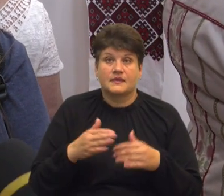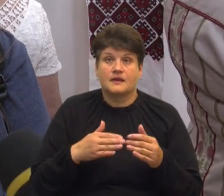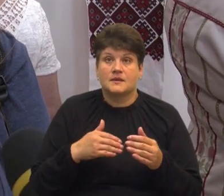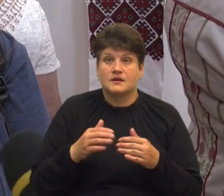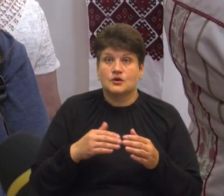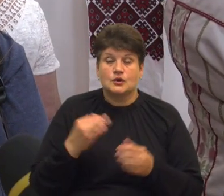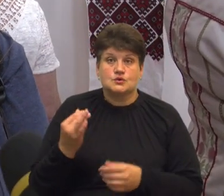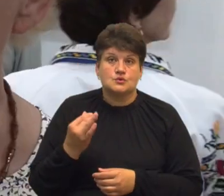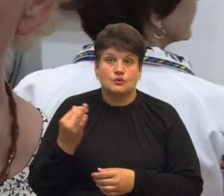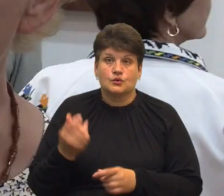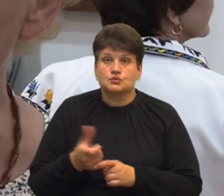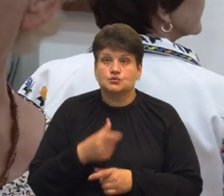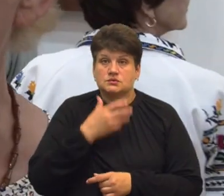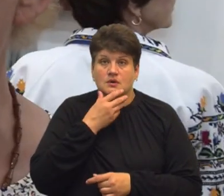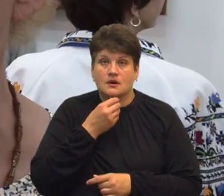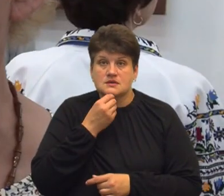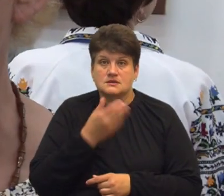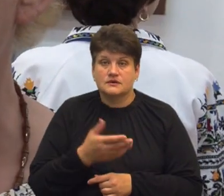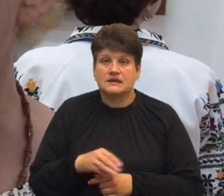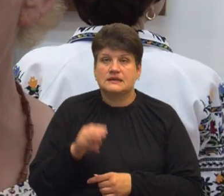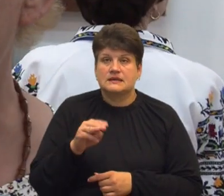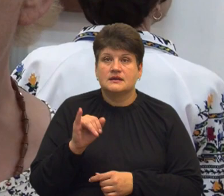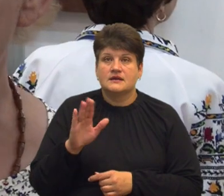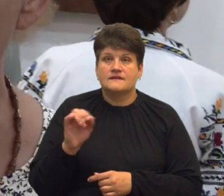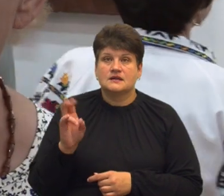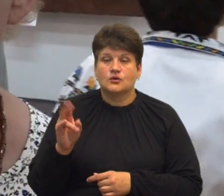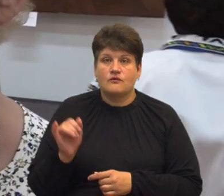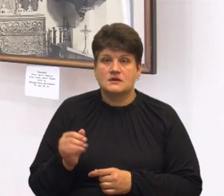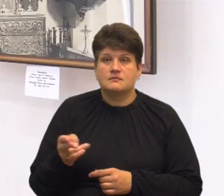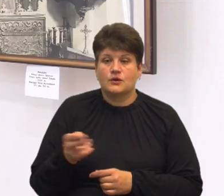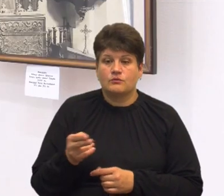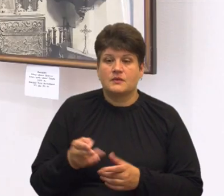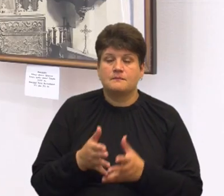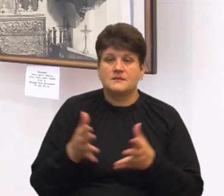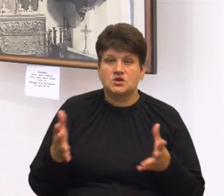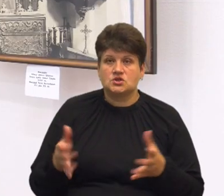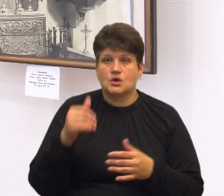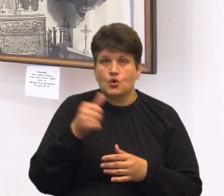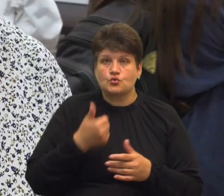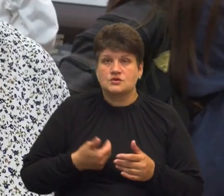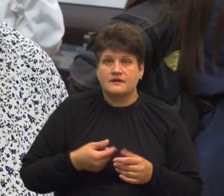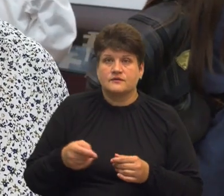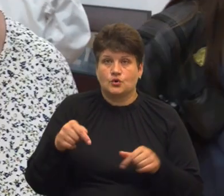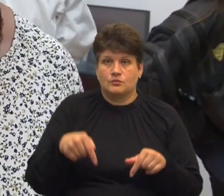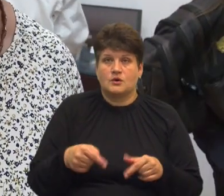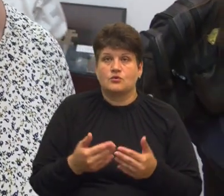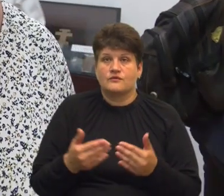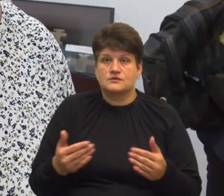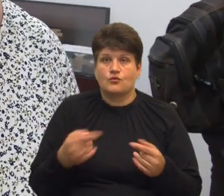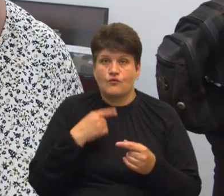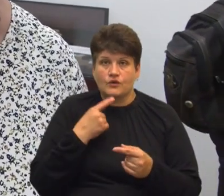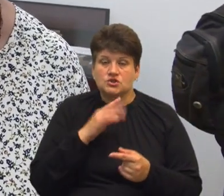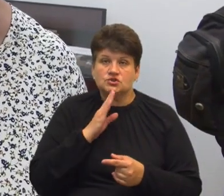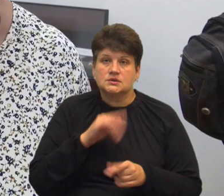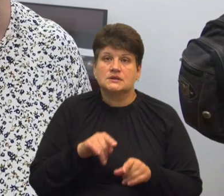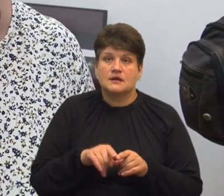дуже красиво Тетяна Іванкова з Маріуполя більше року живе у Тернополі про виставку жінка каже мені дуже сподобалась